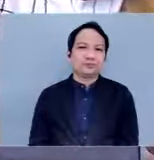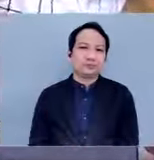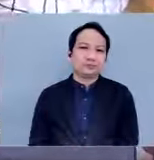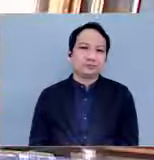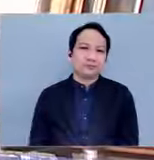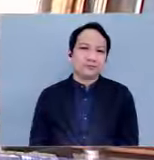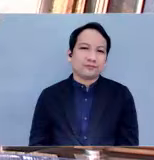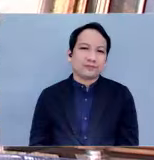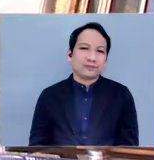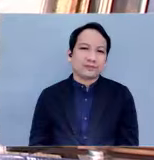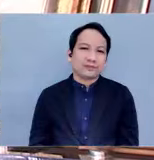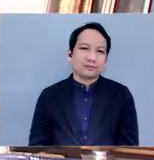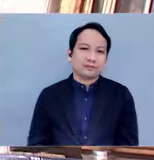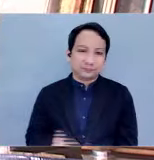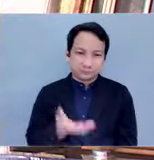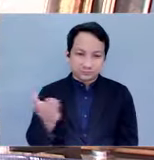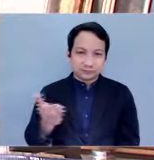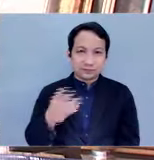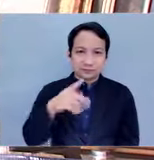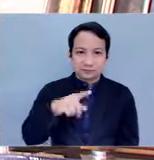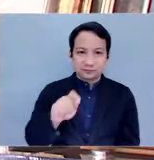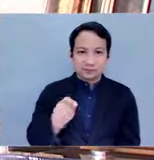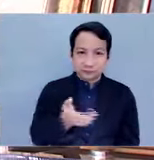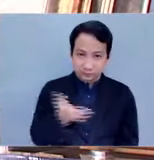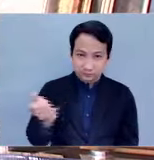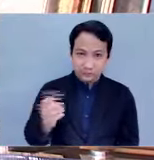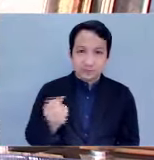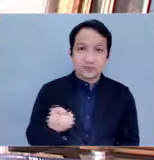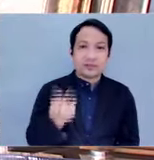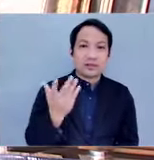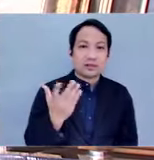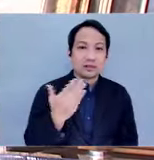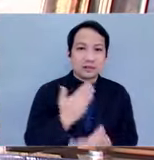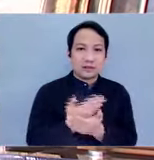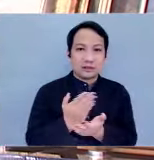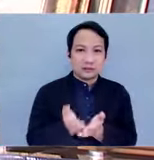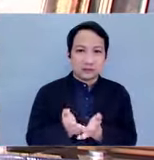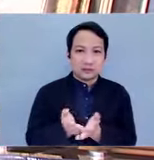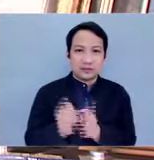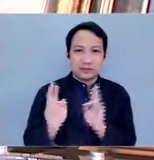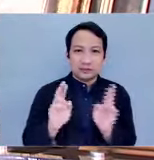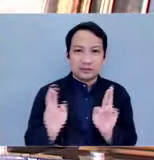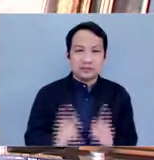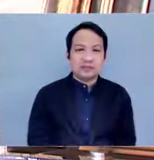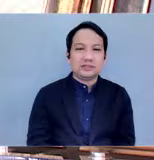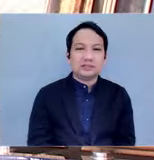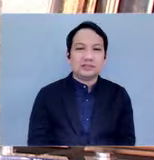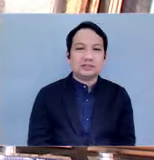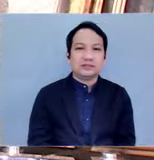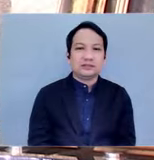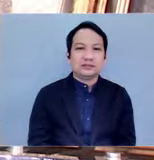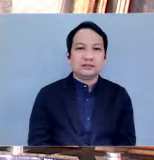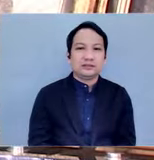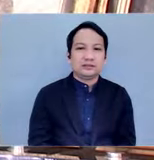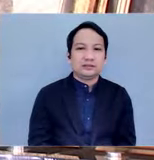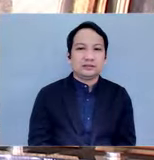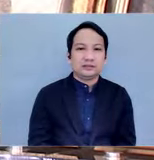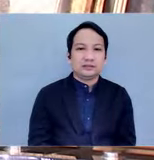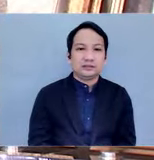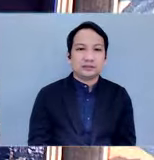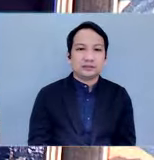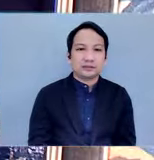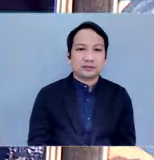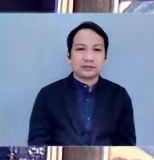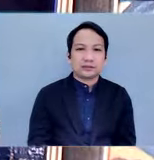gusto magpagawa ng pet portraits, magkano ba yung budget na kailangan nilang ihanda? Siguro po, minimum range po, at least it starts